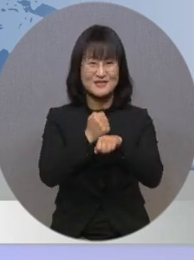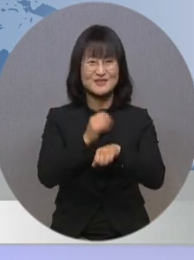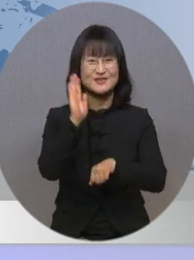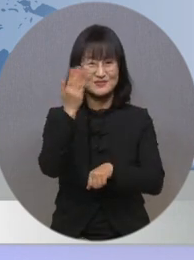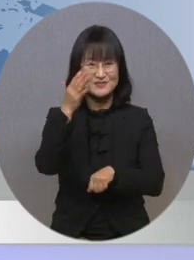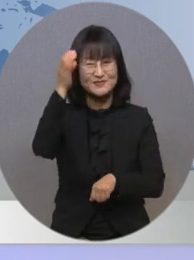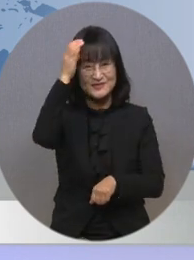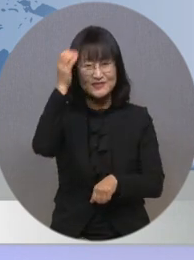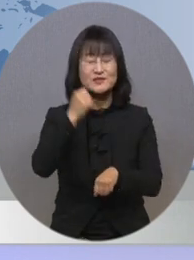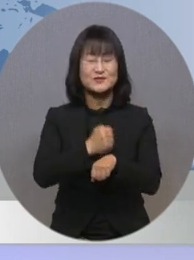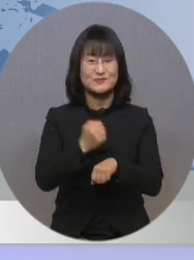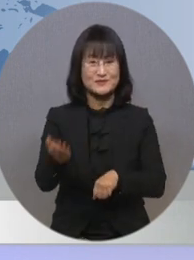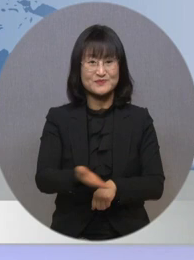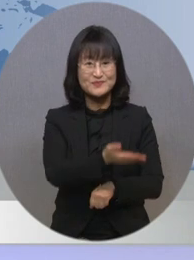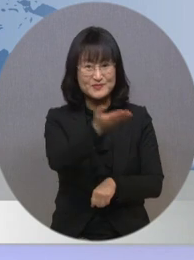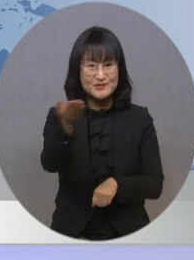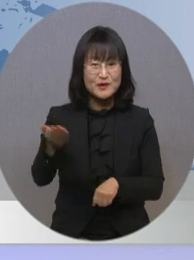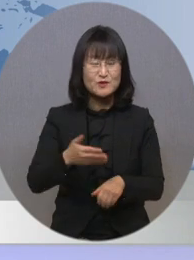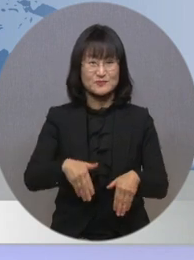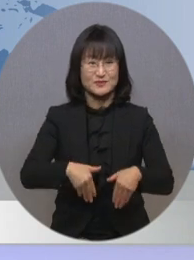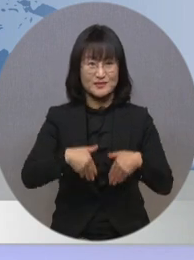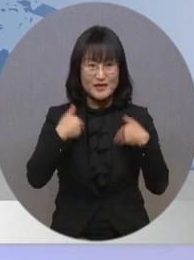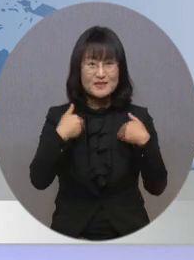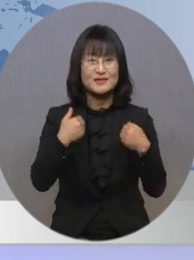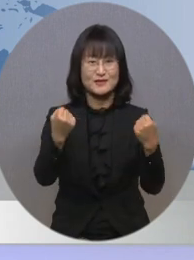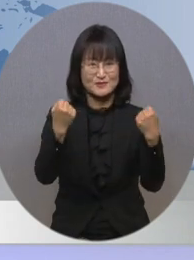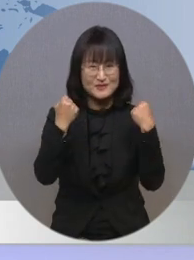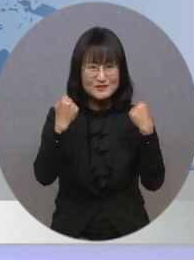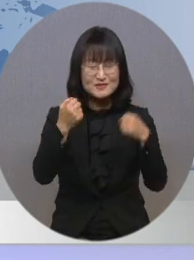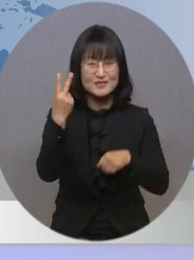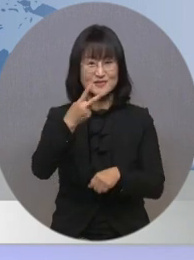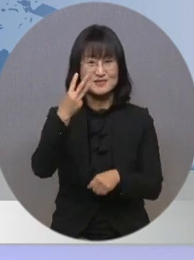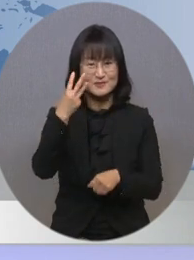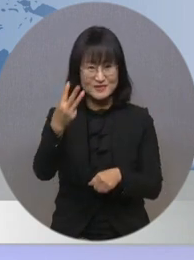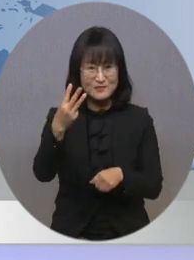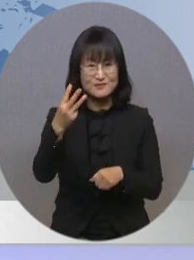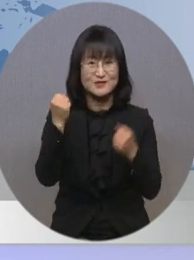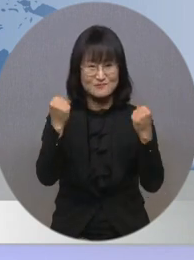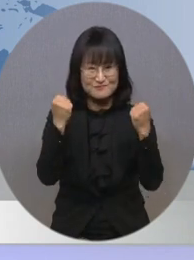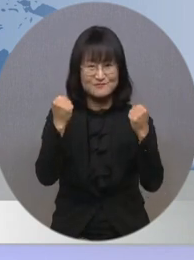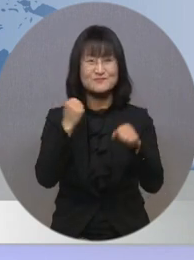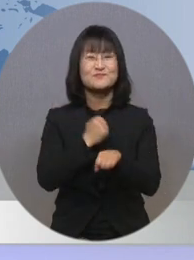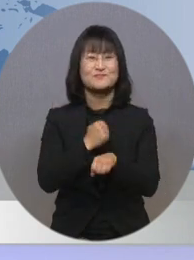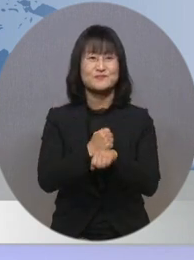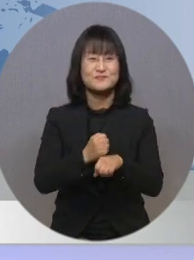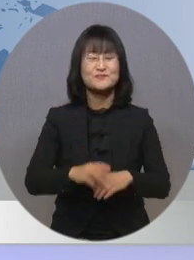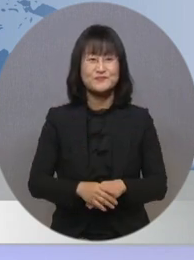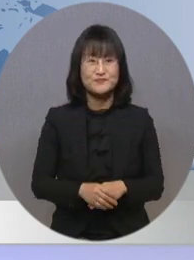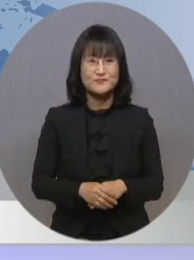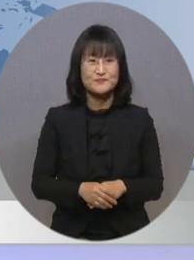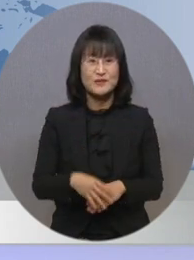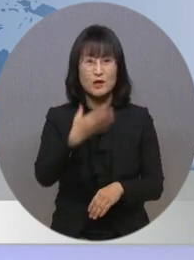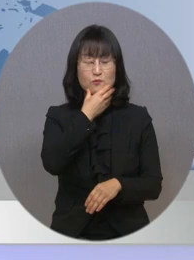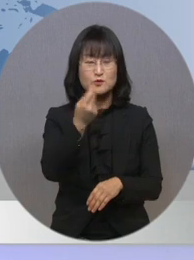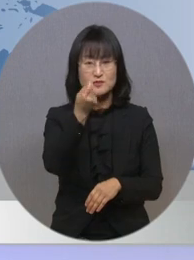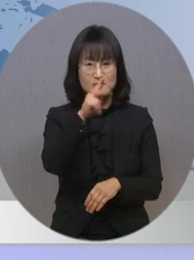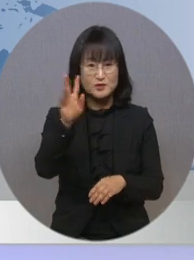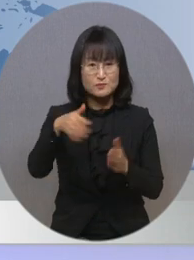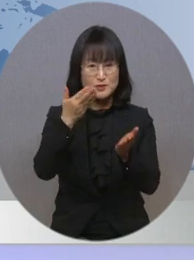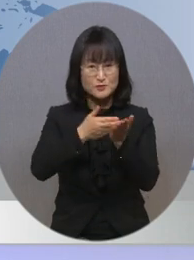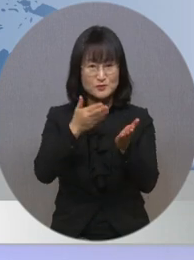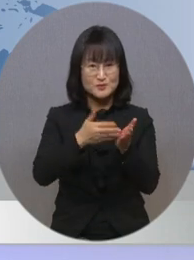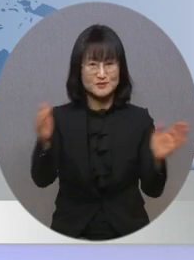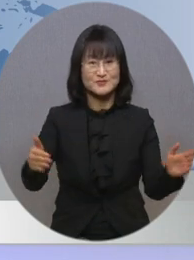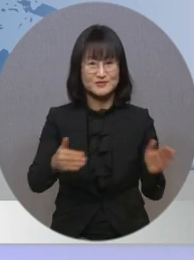바랍니다 시청자 여러분의 따뜻하고 힘찬 2023년을 응원하겠습니다 이사 복지tv 뉴스 24를